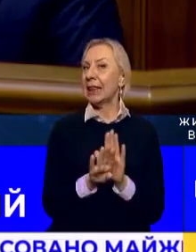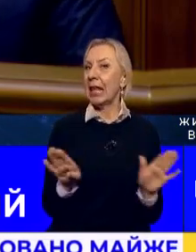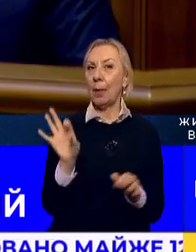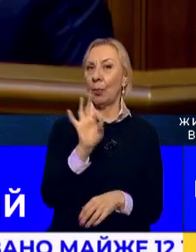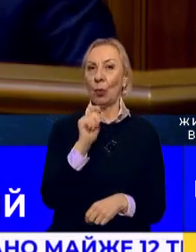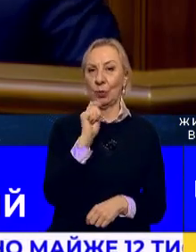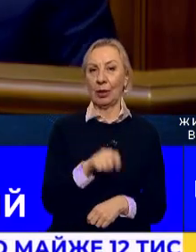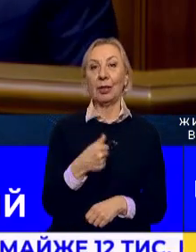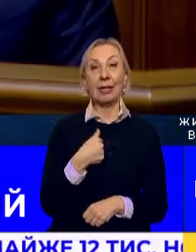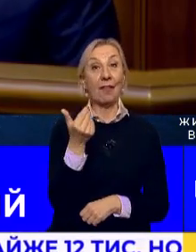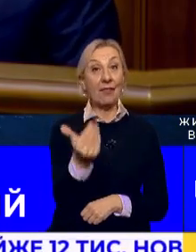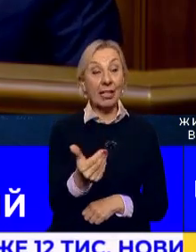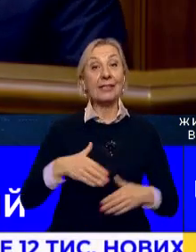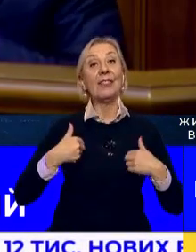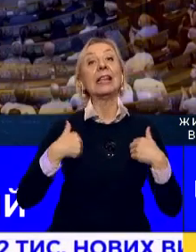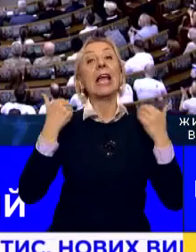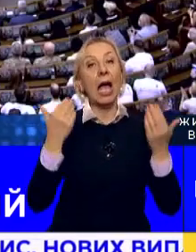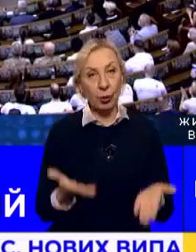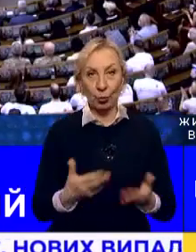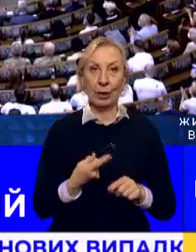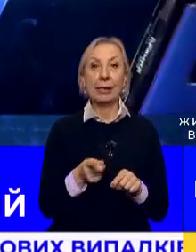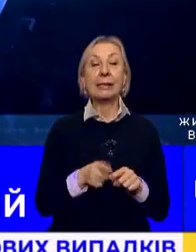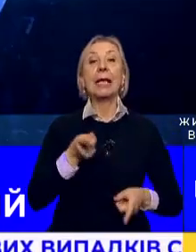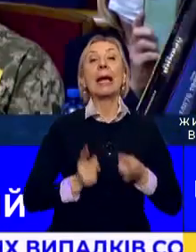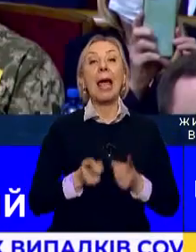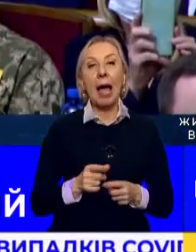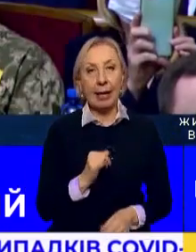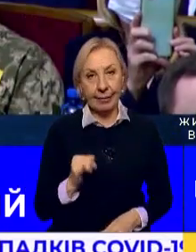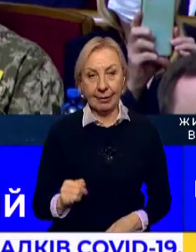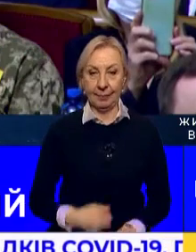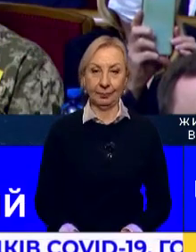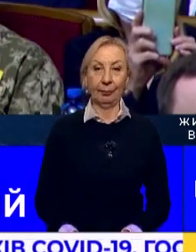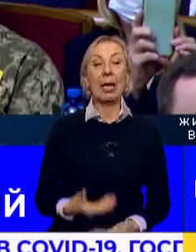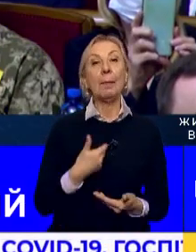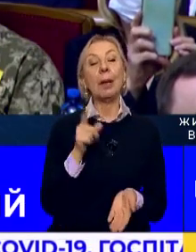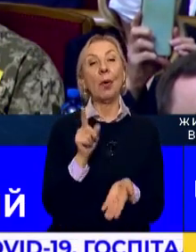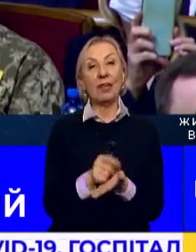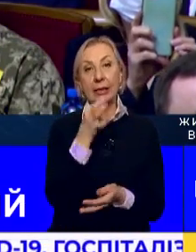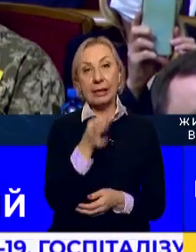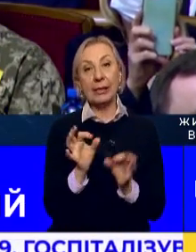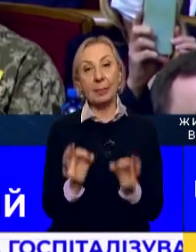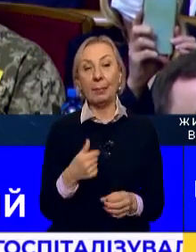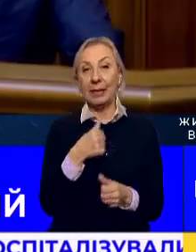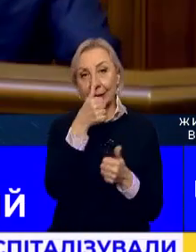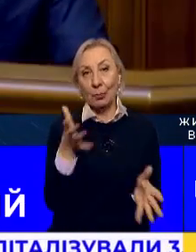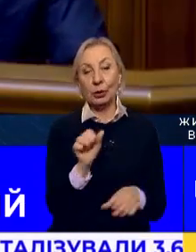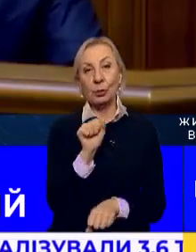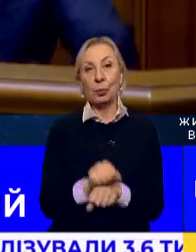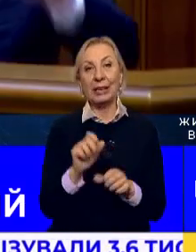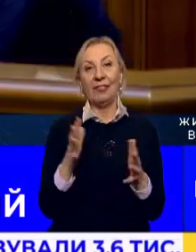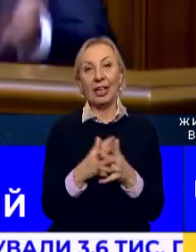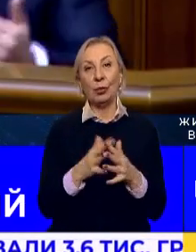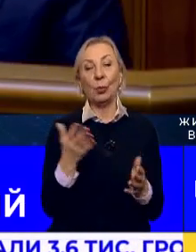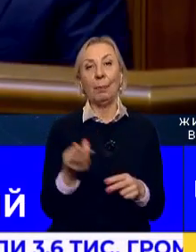Я вас вітаю. Це реалії. І ми повинні сказати правду, що ми не зможемо зупинити війну